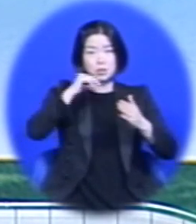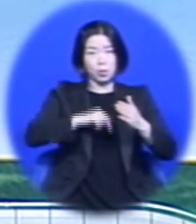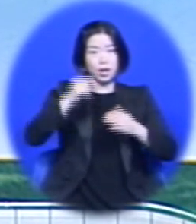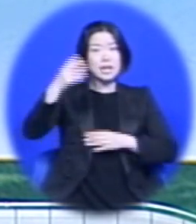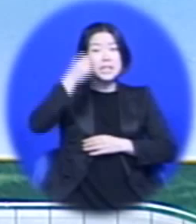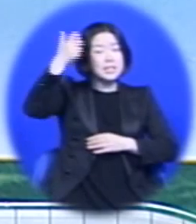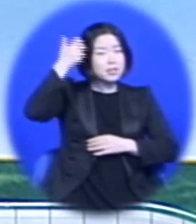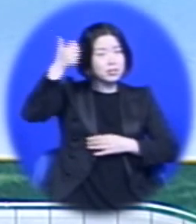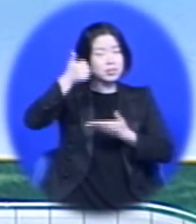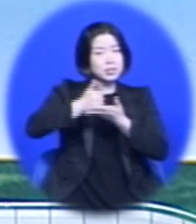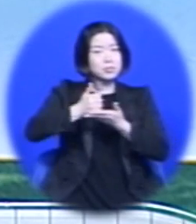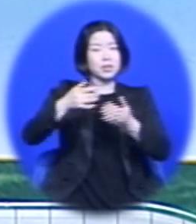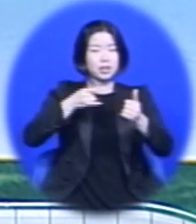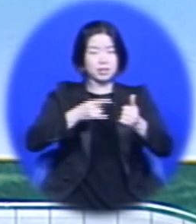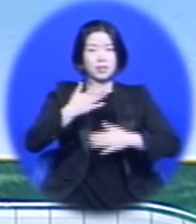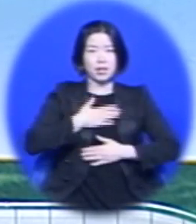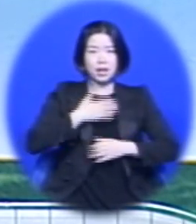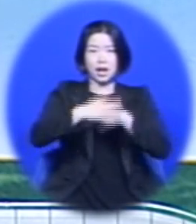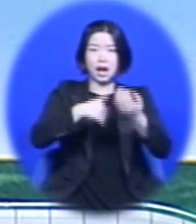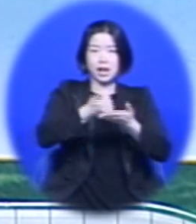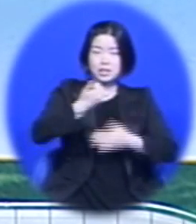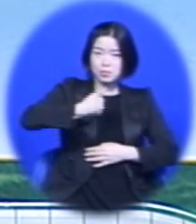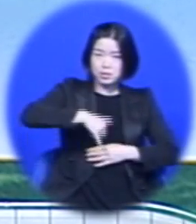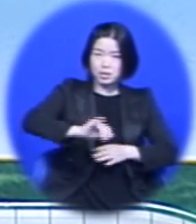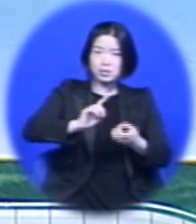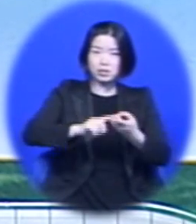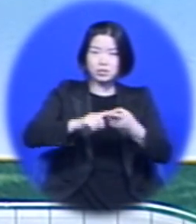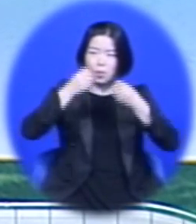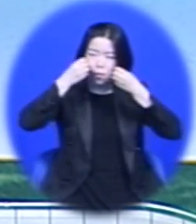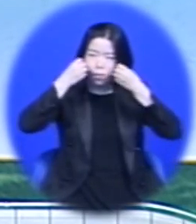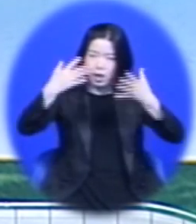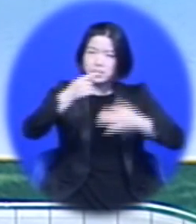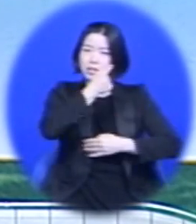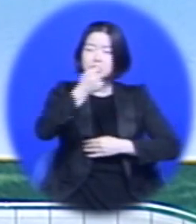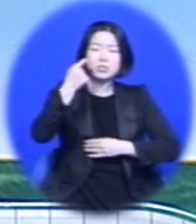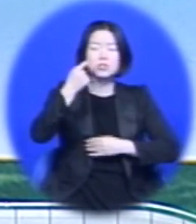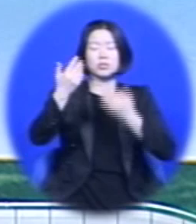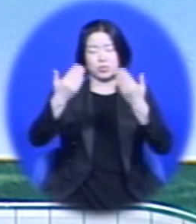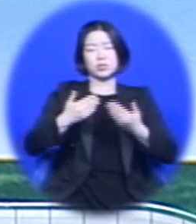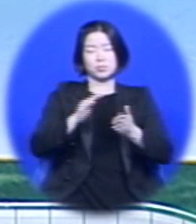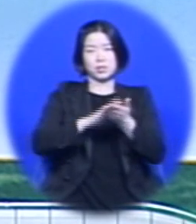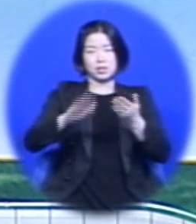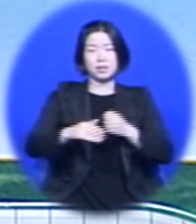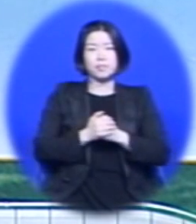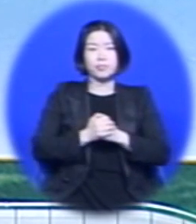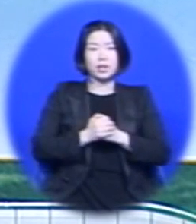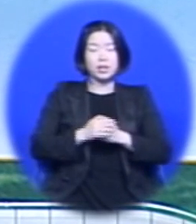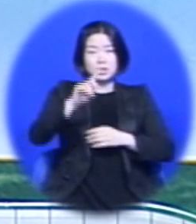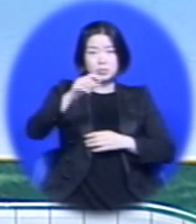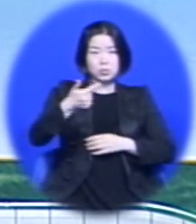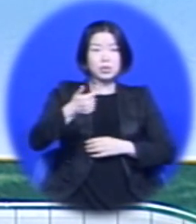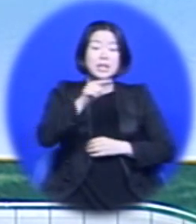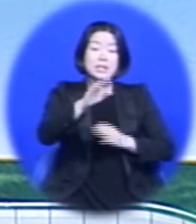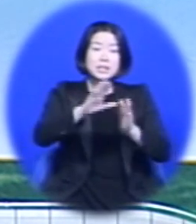성령께서 내가 하나님의 자녀라고 하는 사실을 확증해 주신다는 겁니다. 16절입니다. 바로 그때